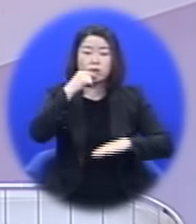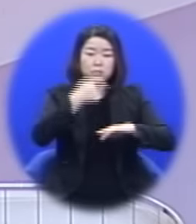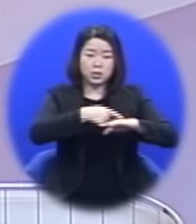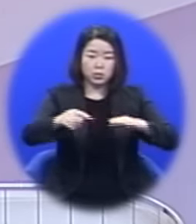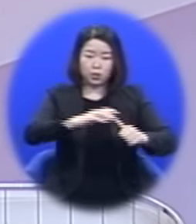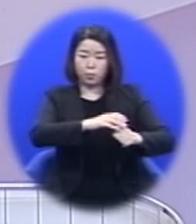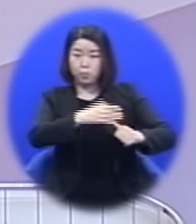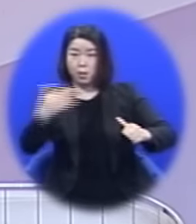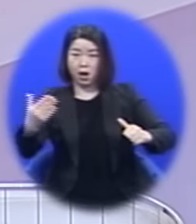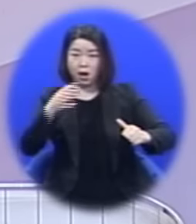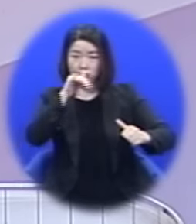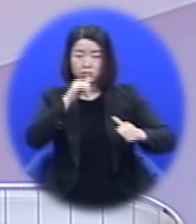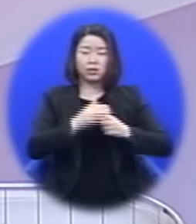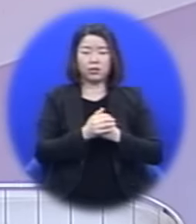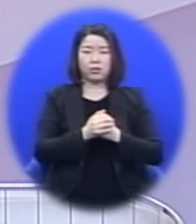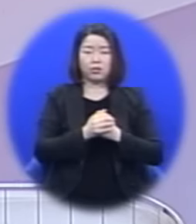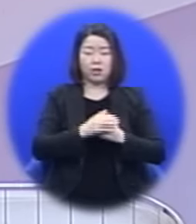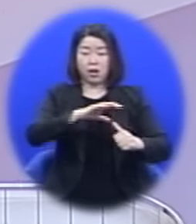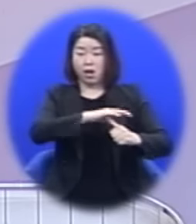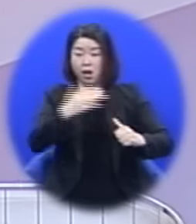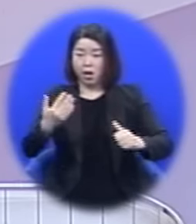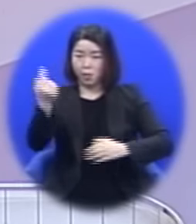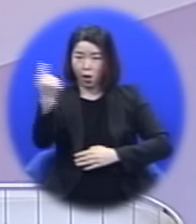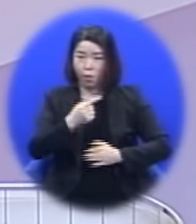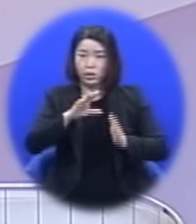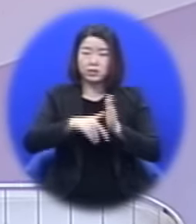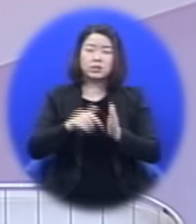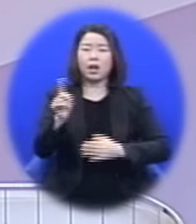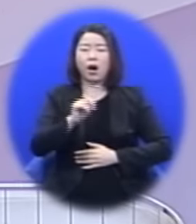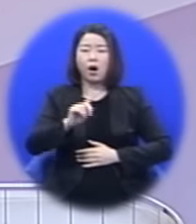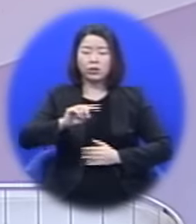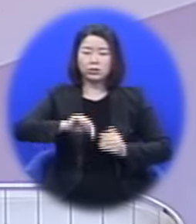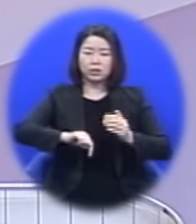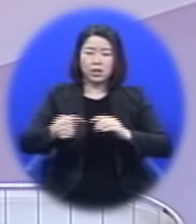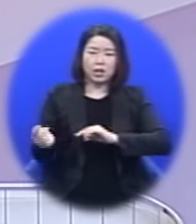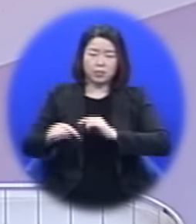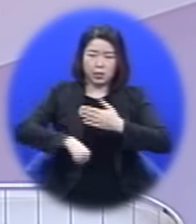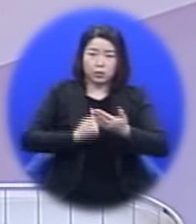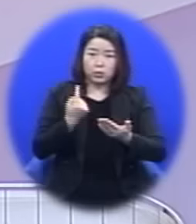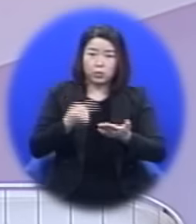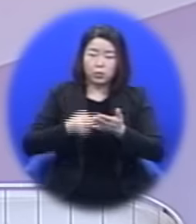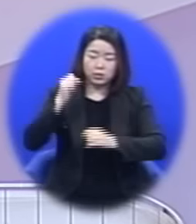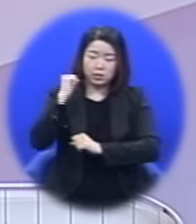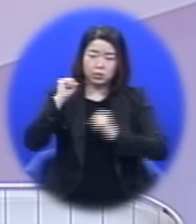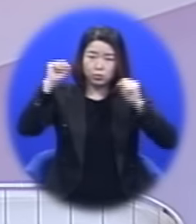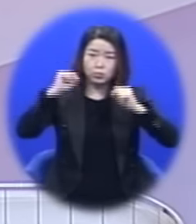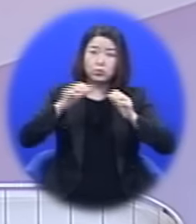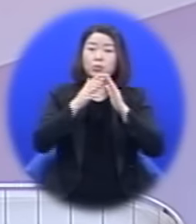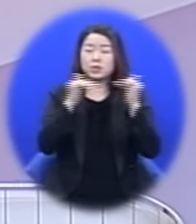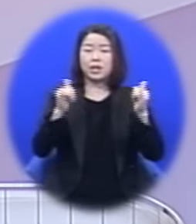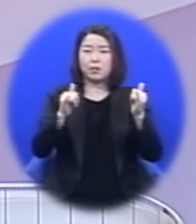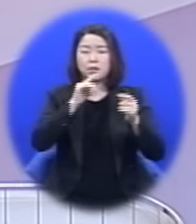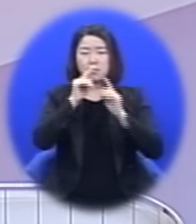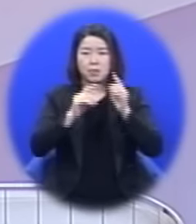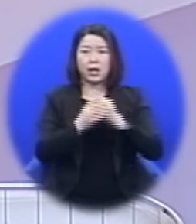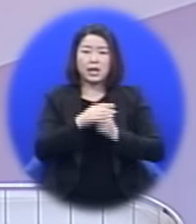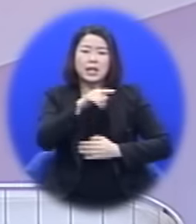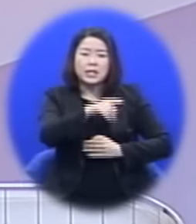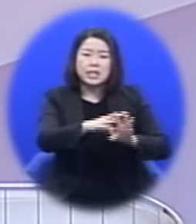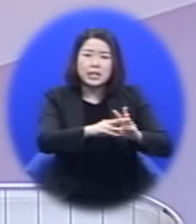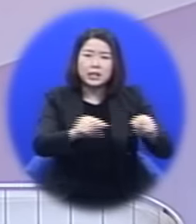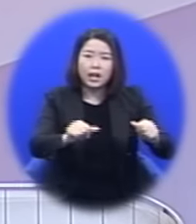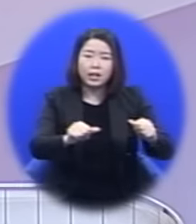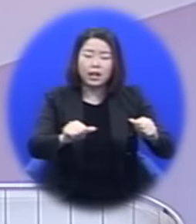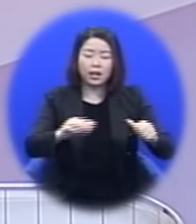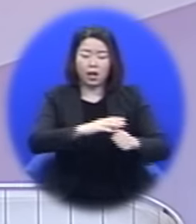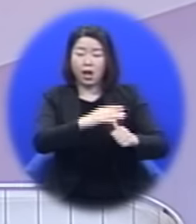겁니다. 해방이 왔을 때 어느 독립운동가가 말했습니다. 이 땅에 해방이 이렇게